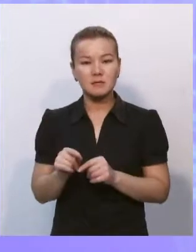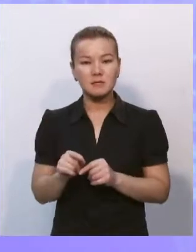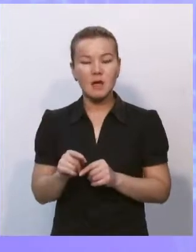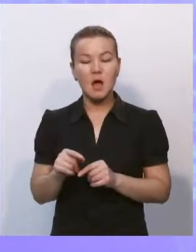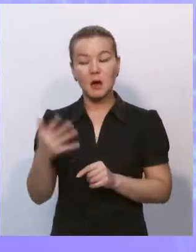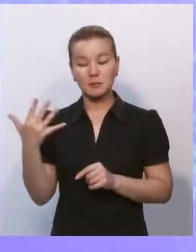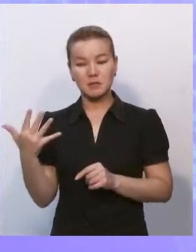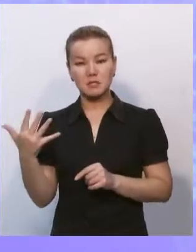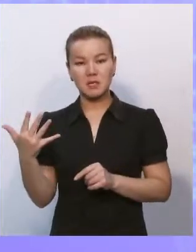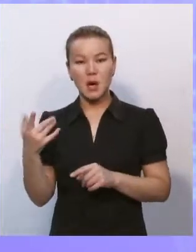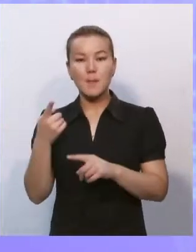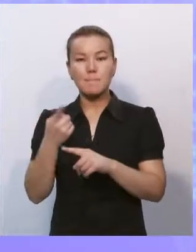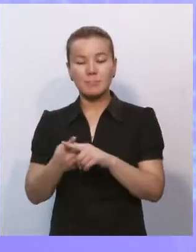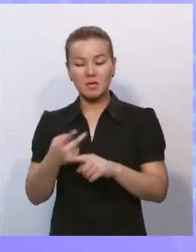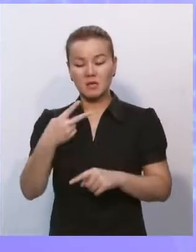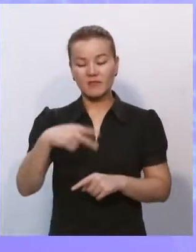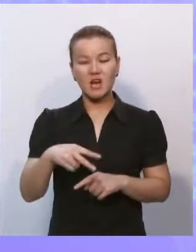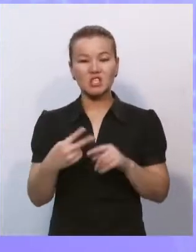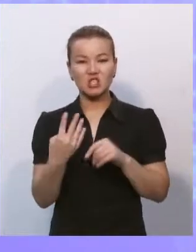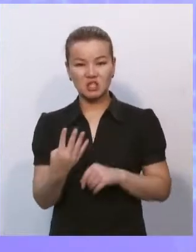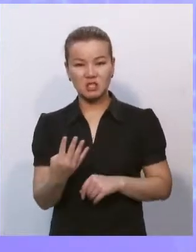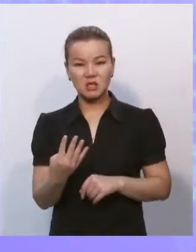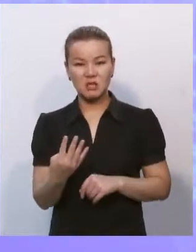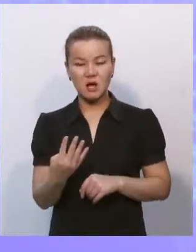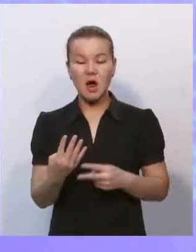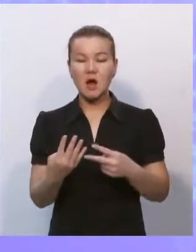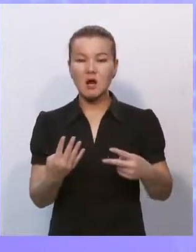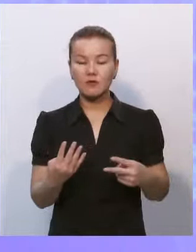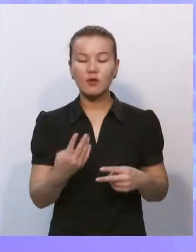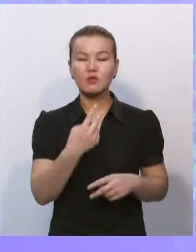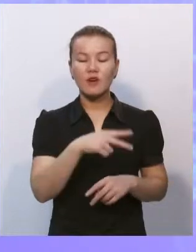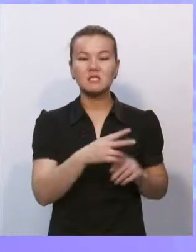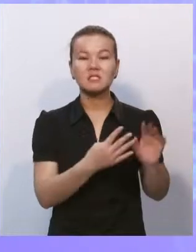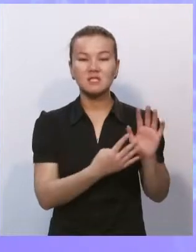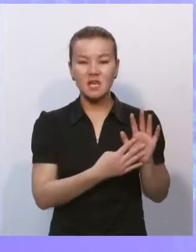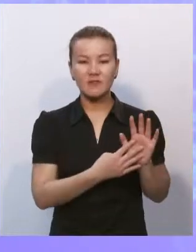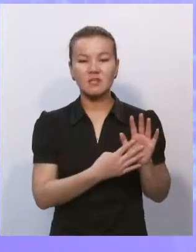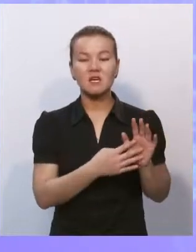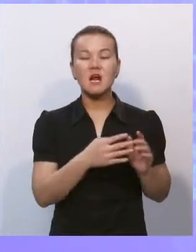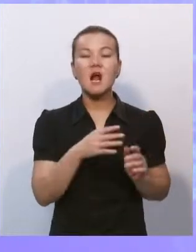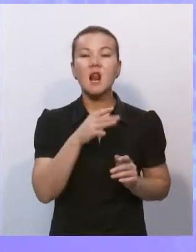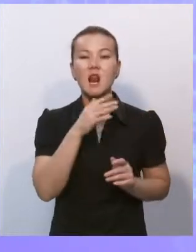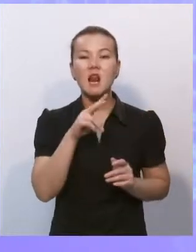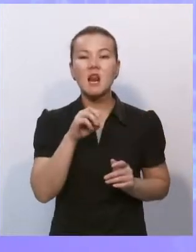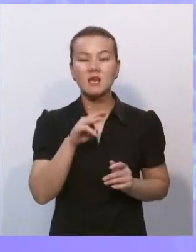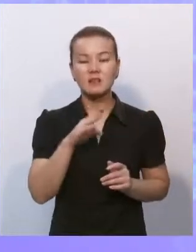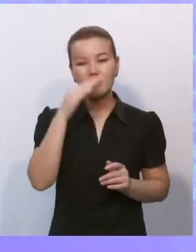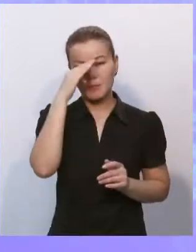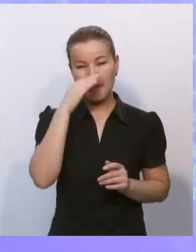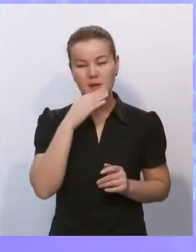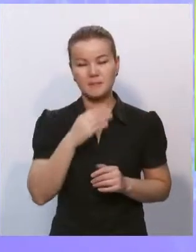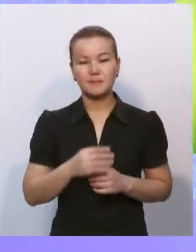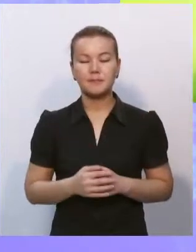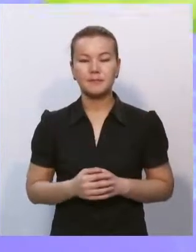5 прибавляем 24 равно 29 лет папе